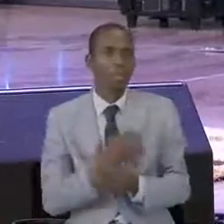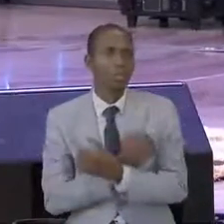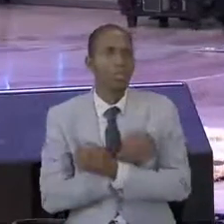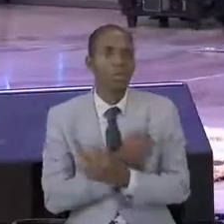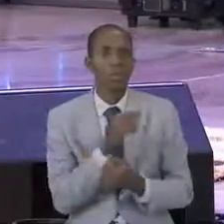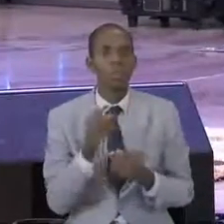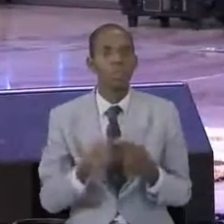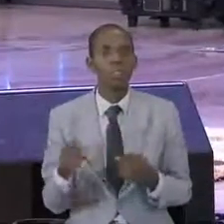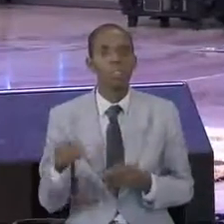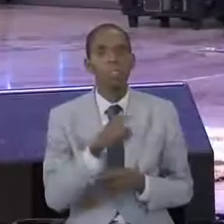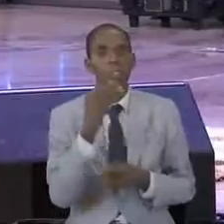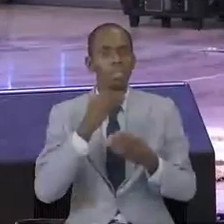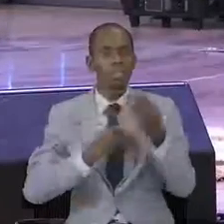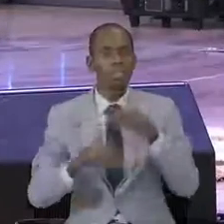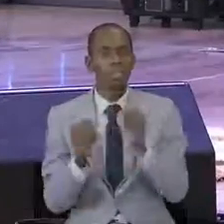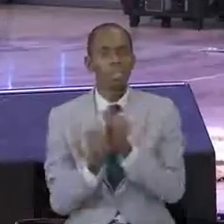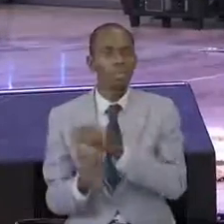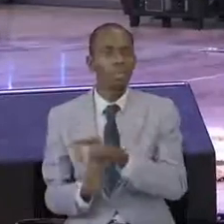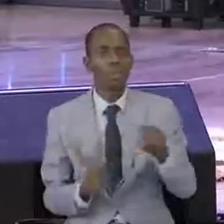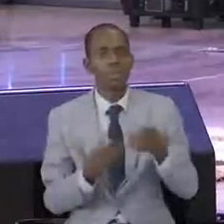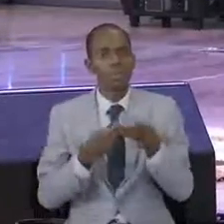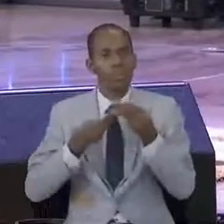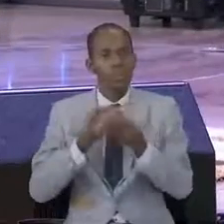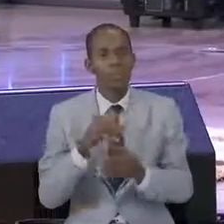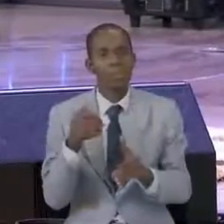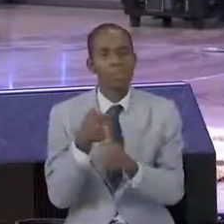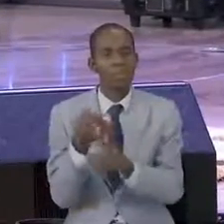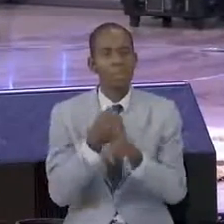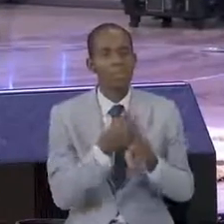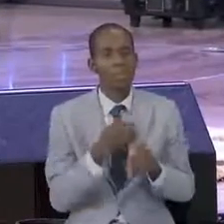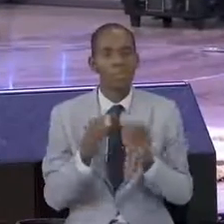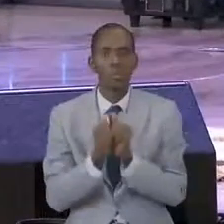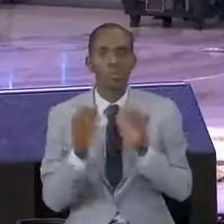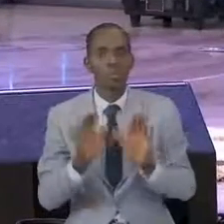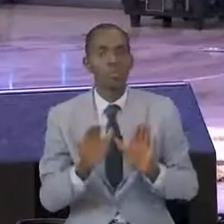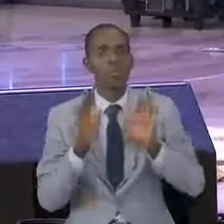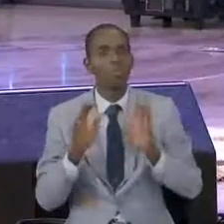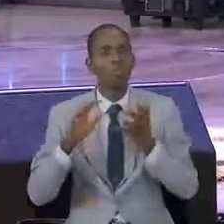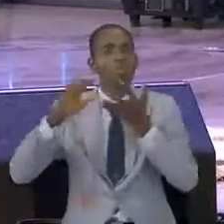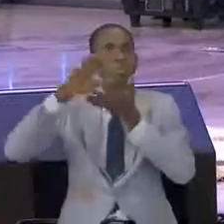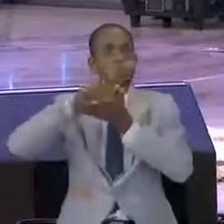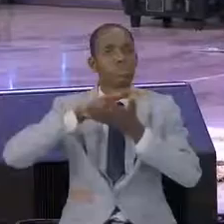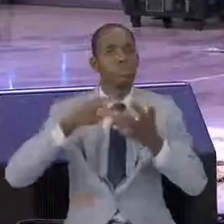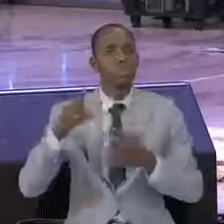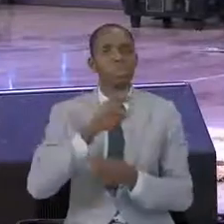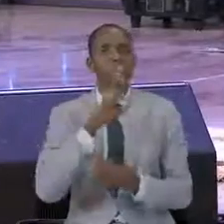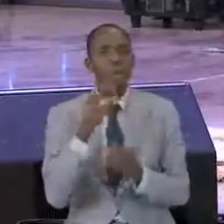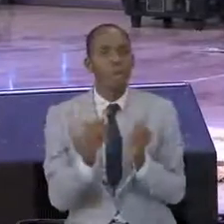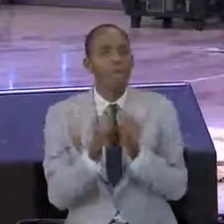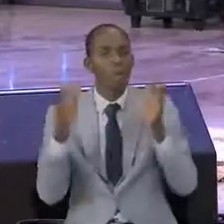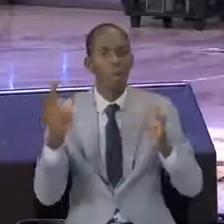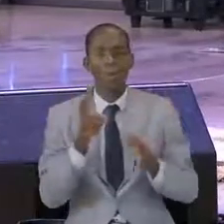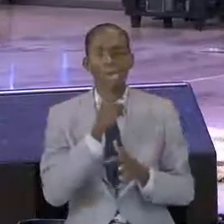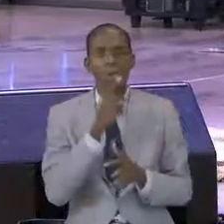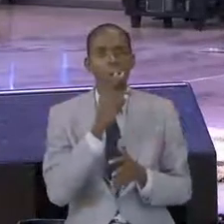ces sont des écueils dans vos agapes faisant un puits sans eux-mêmes se